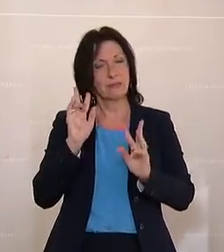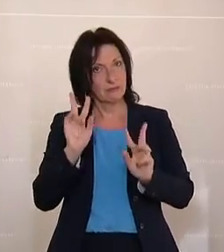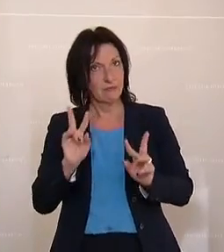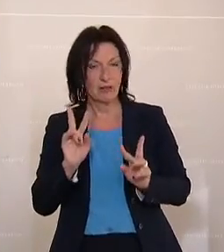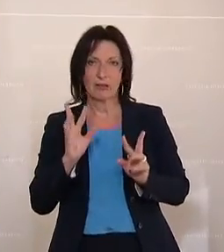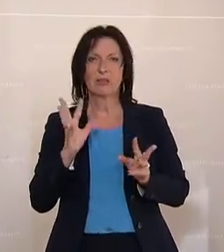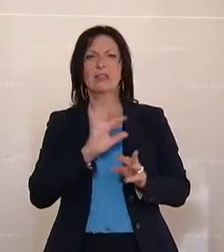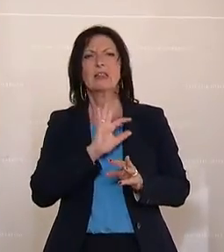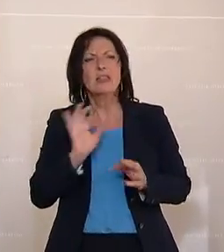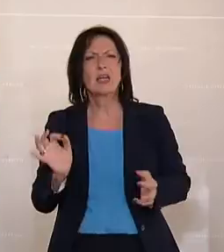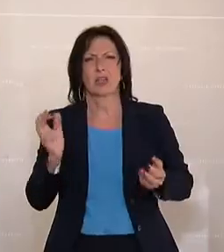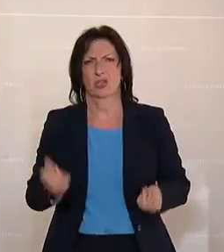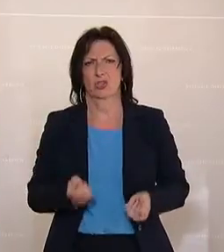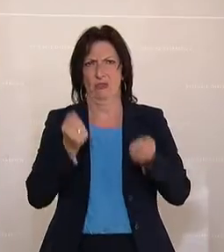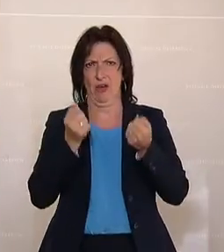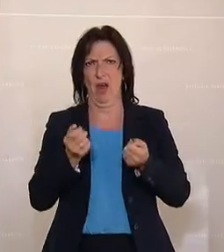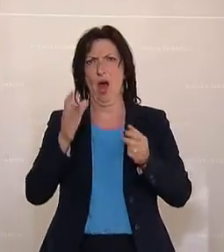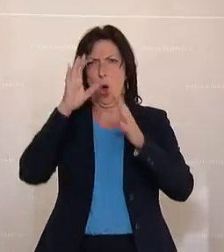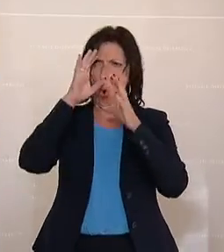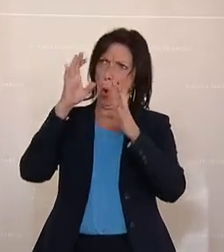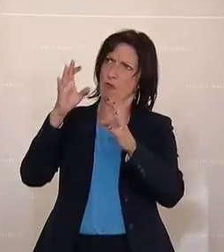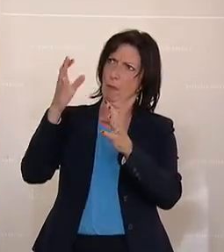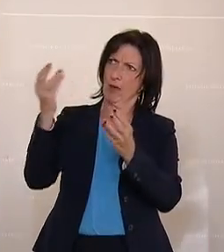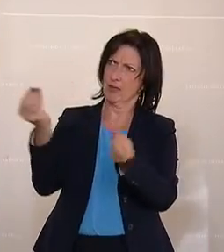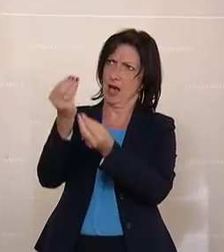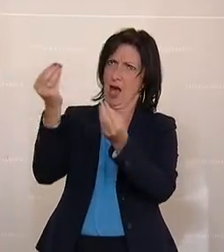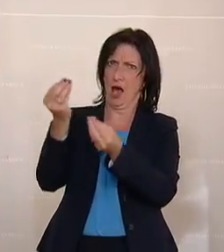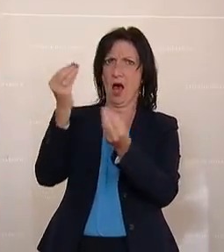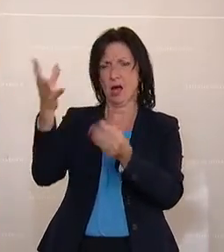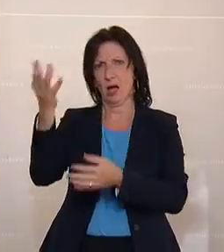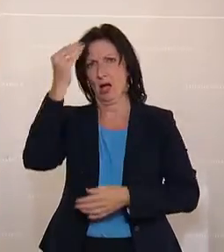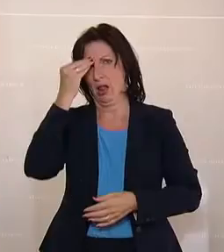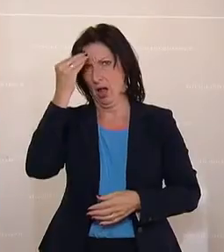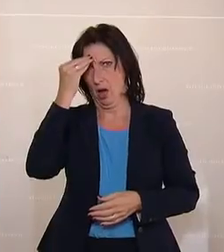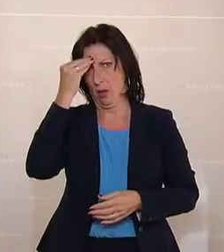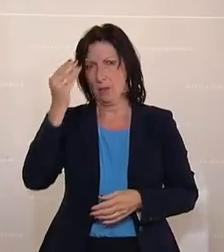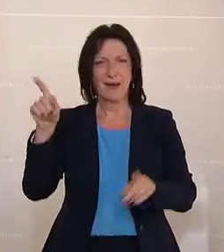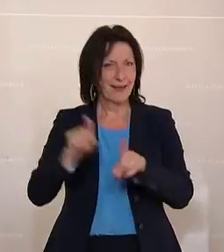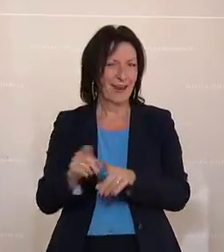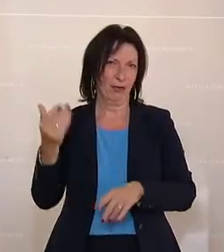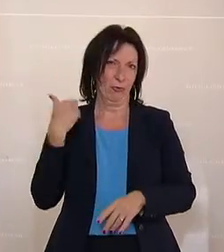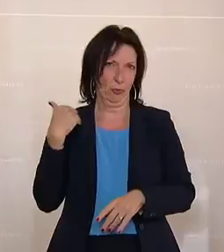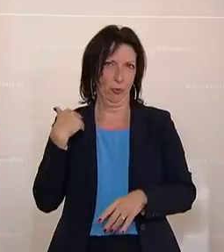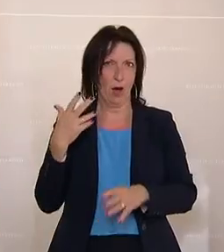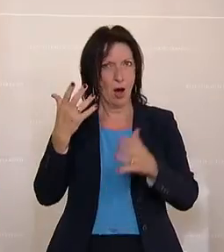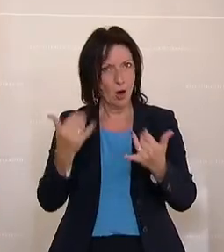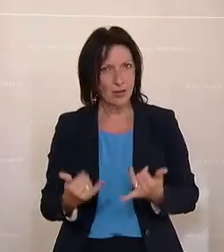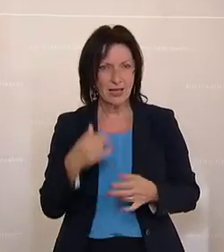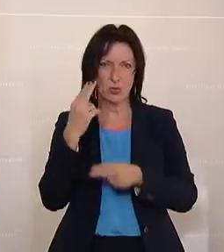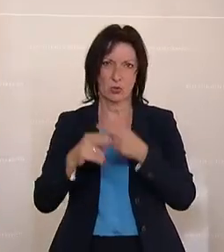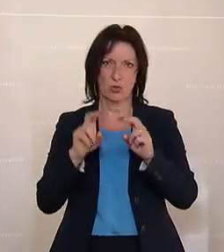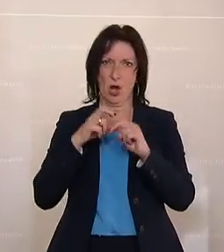glauben. Und wir werden, wie in den vorhergehenden Untersuchungsausschüssen, mitwirken,